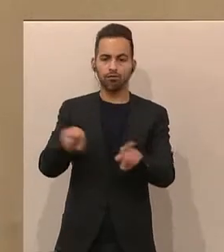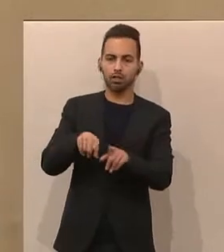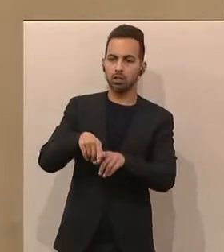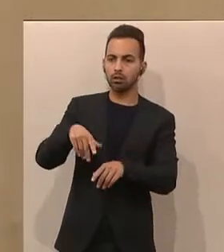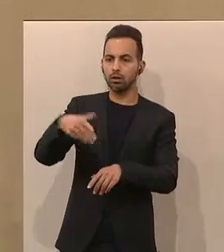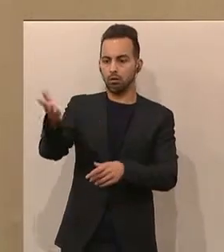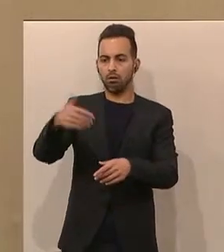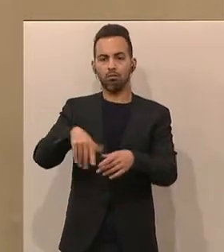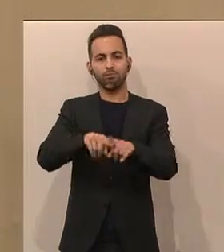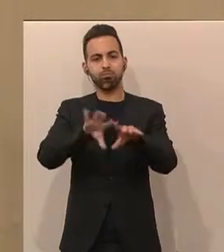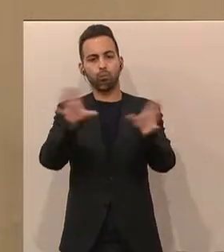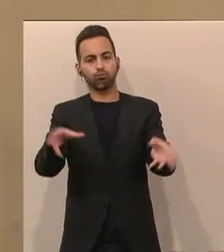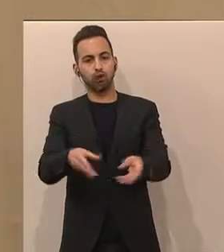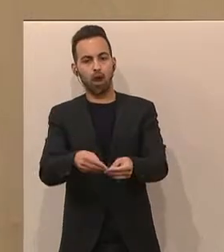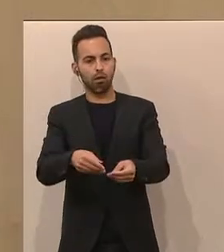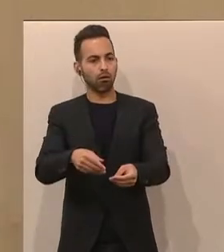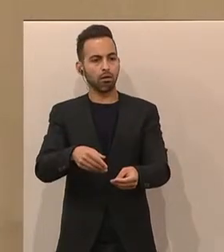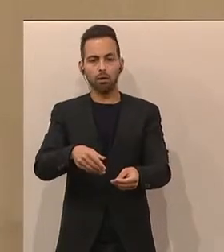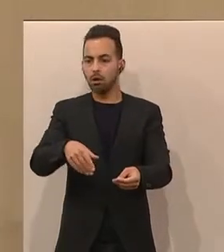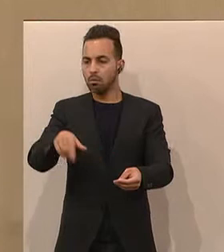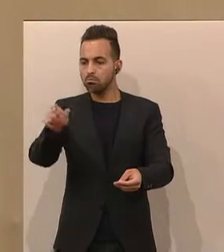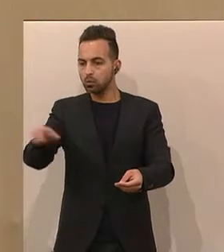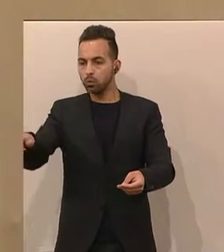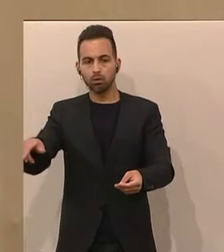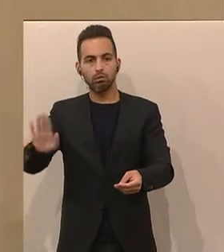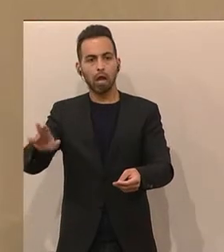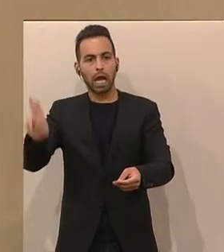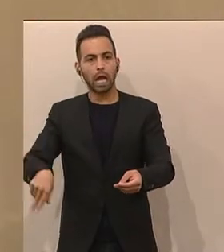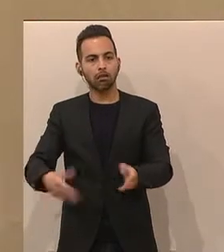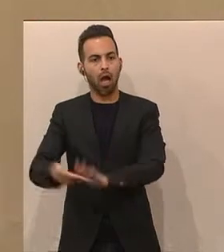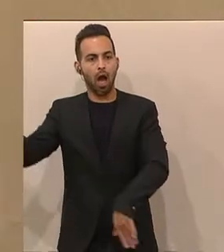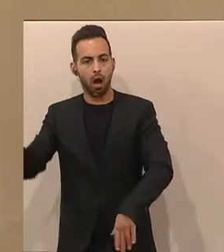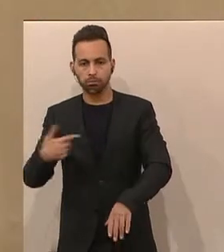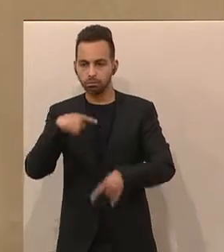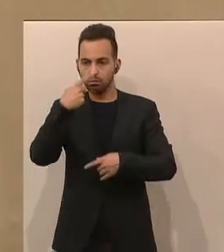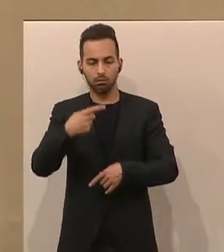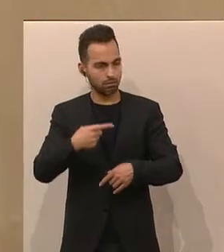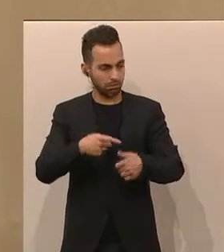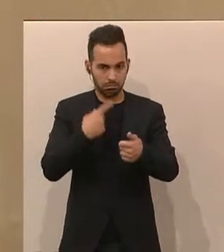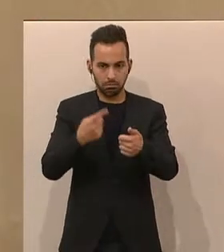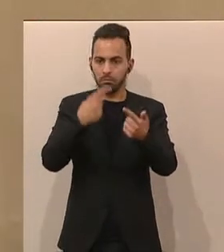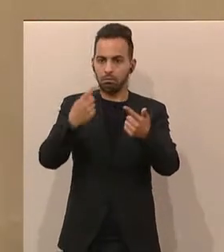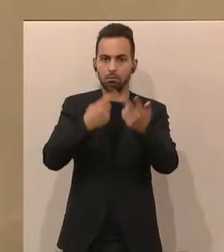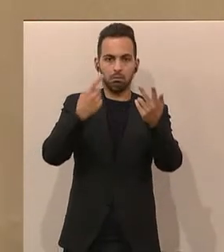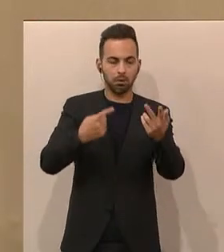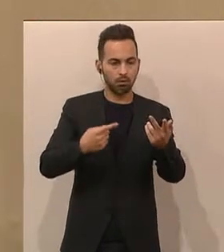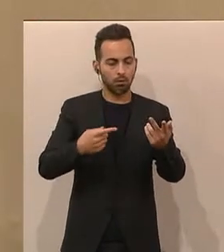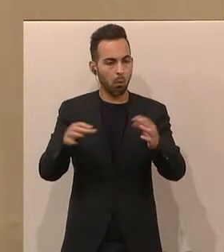Rechte pauschal von Betroffenen ausgeschlossen werden oder auch